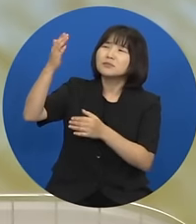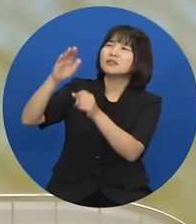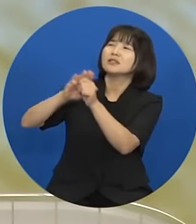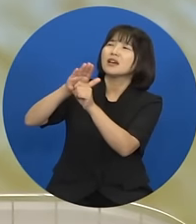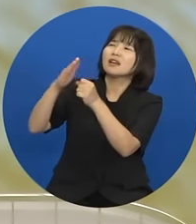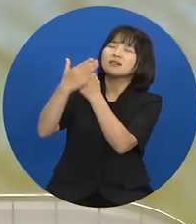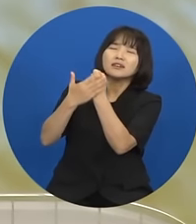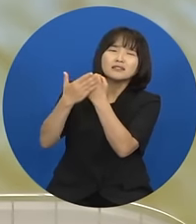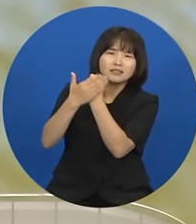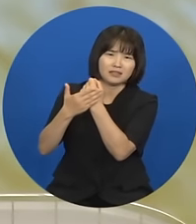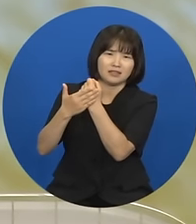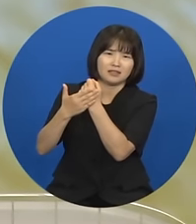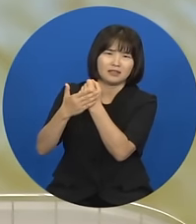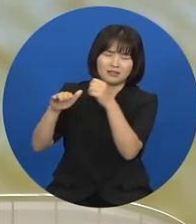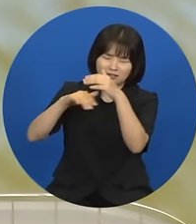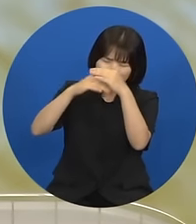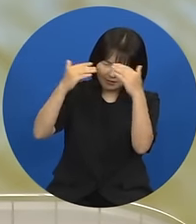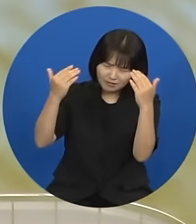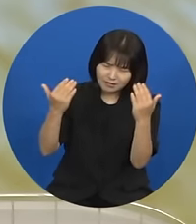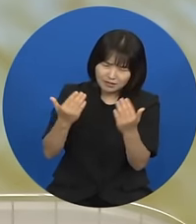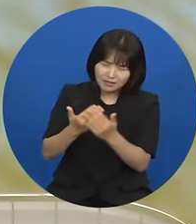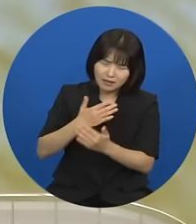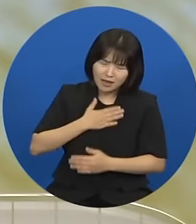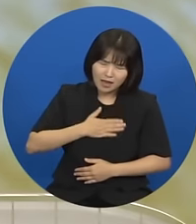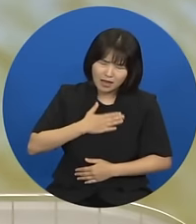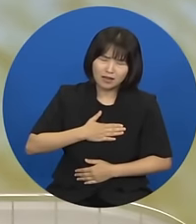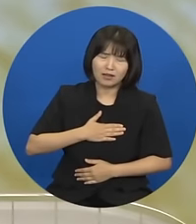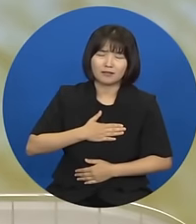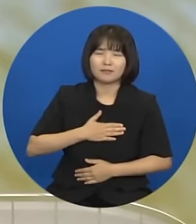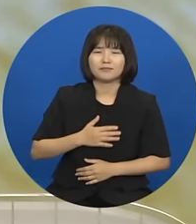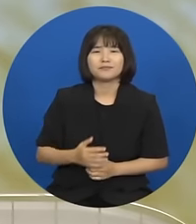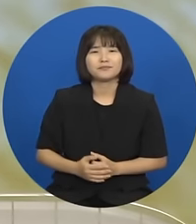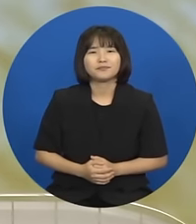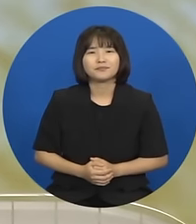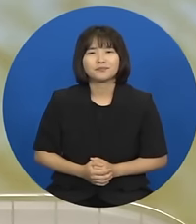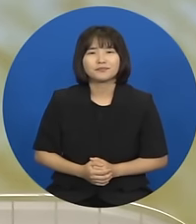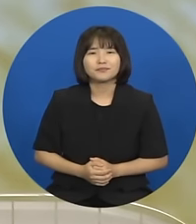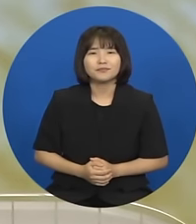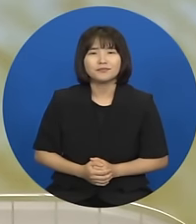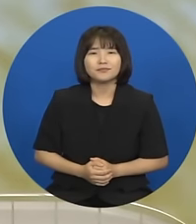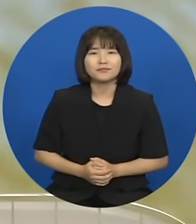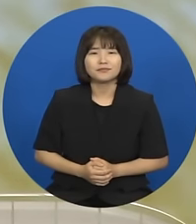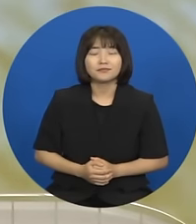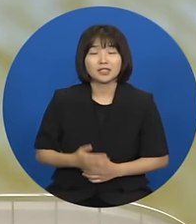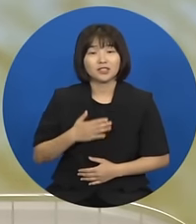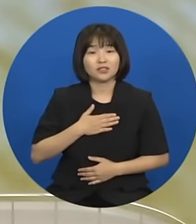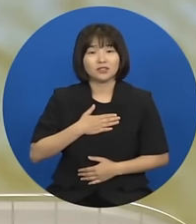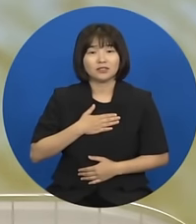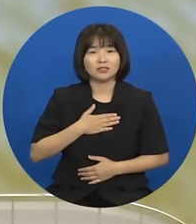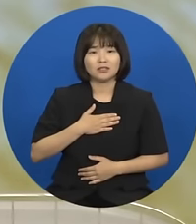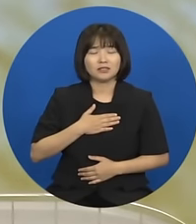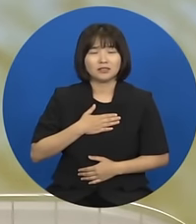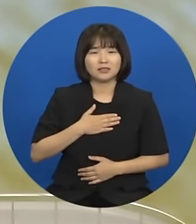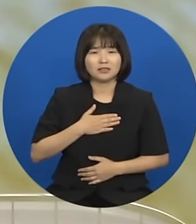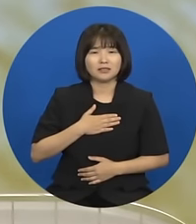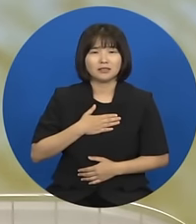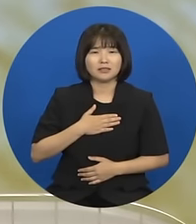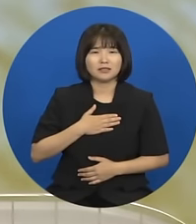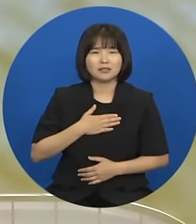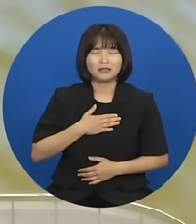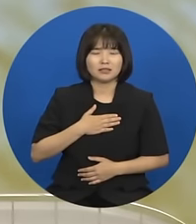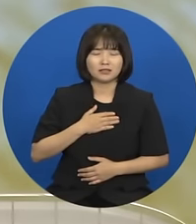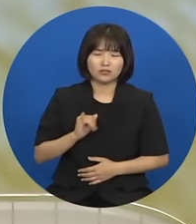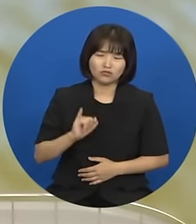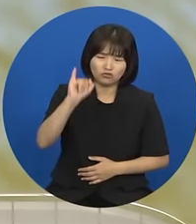우리는 이미 그것을 알고 누리고 있습니다. 저는 그 사고로 인하여 참